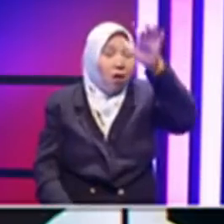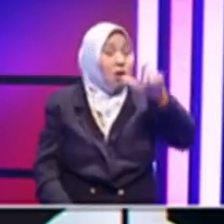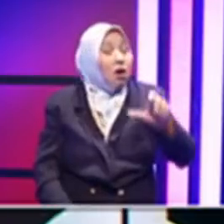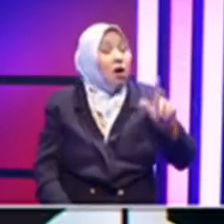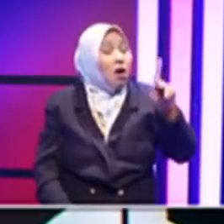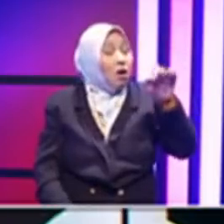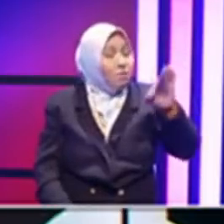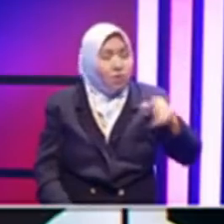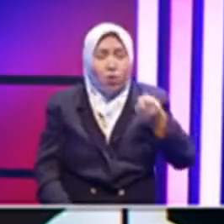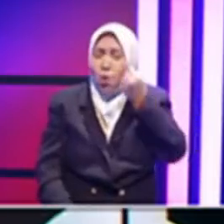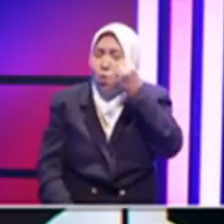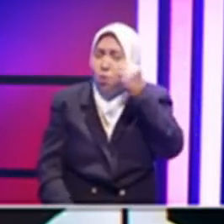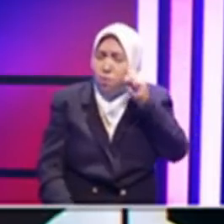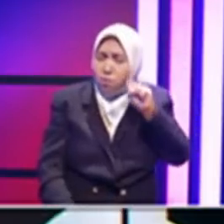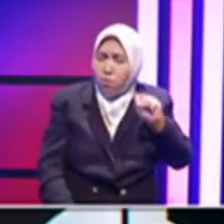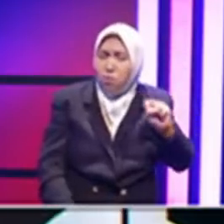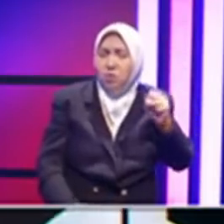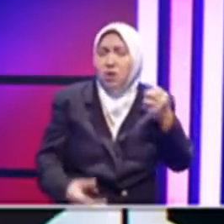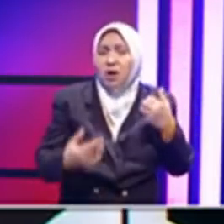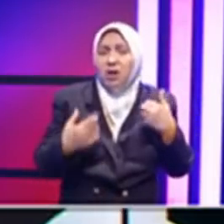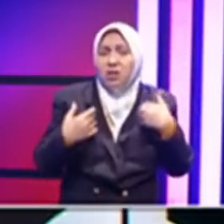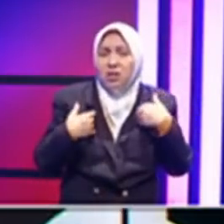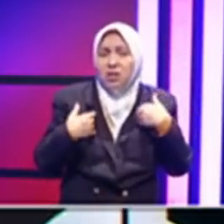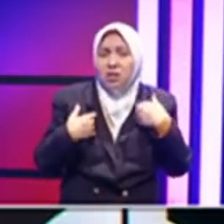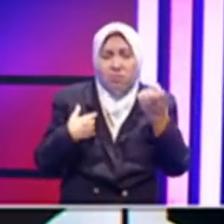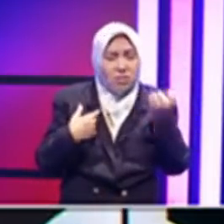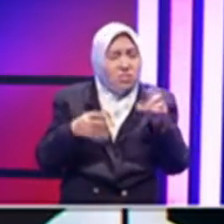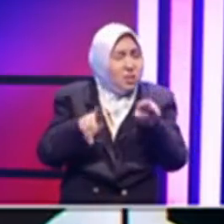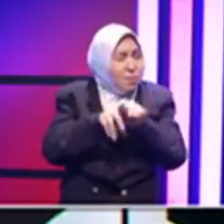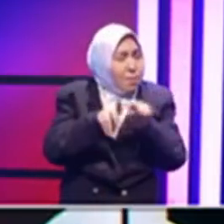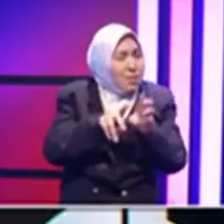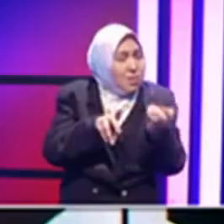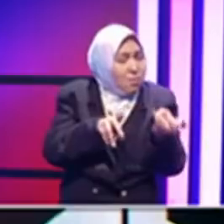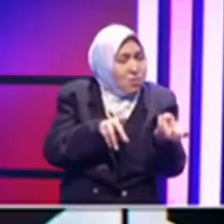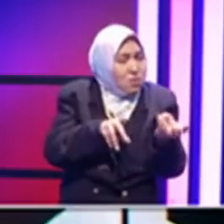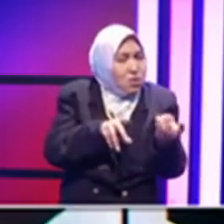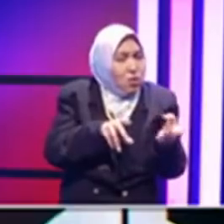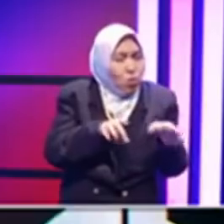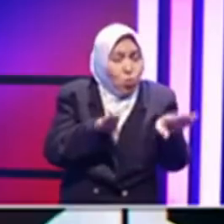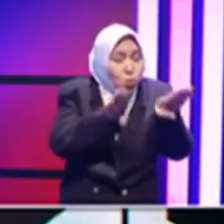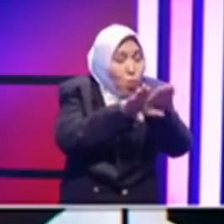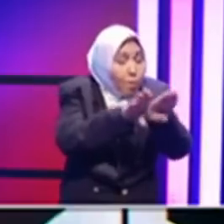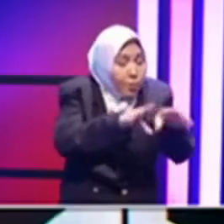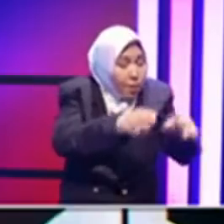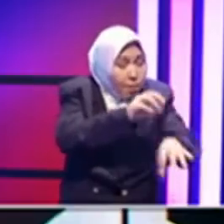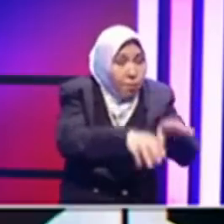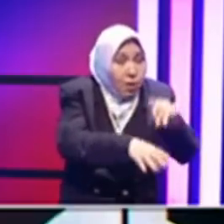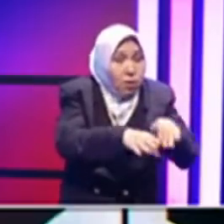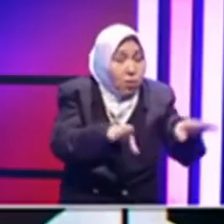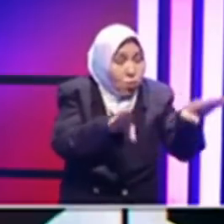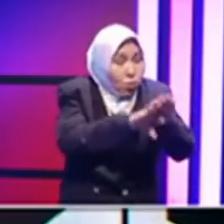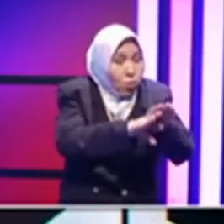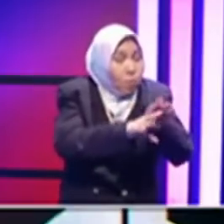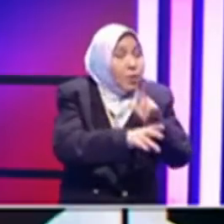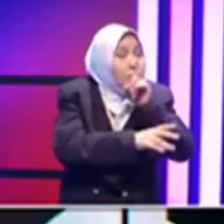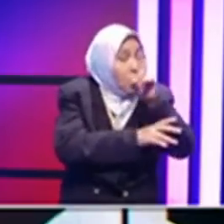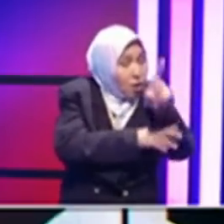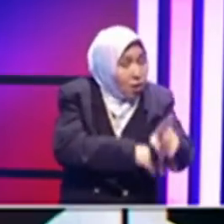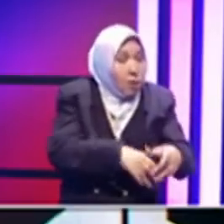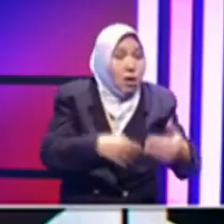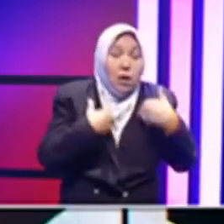yang kufur, ada biji benih Ustaz ya. Kemudian dia tutup dengan tanah, dia menutup kebenaran yang